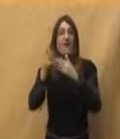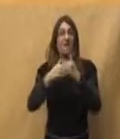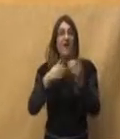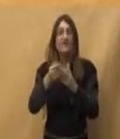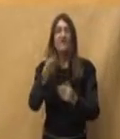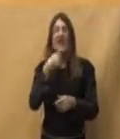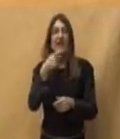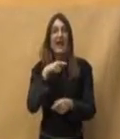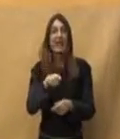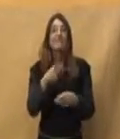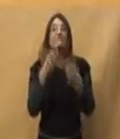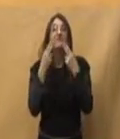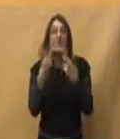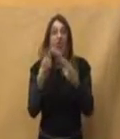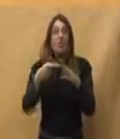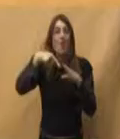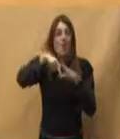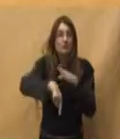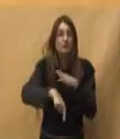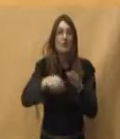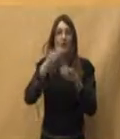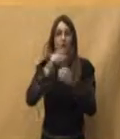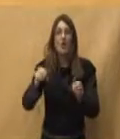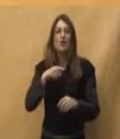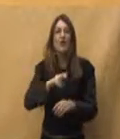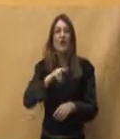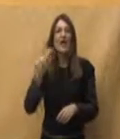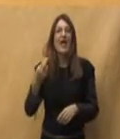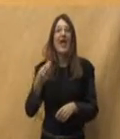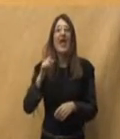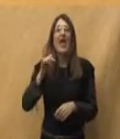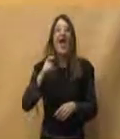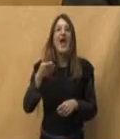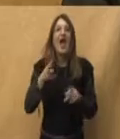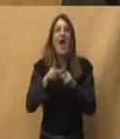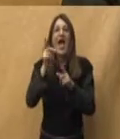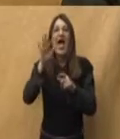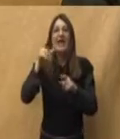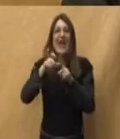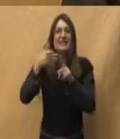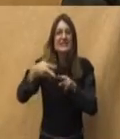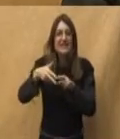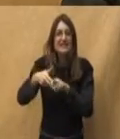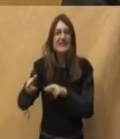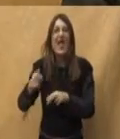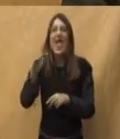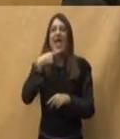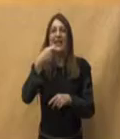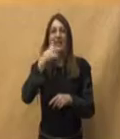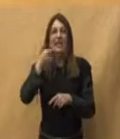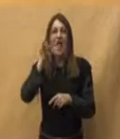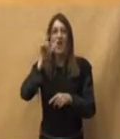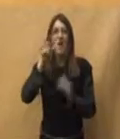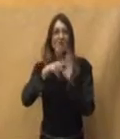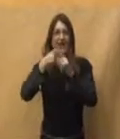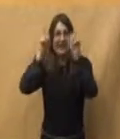je i nutritivno objasnili. Zvali su se jelovnici, recesijski jelovnici. Recesijski jelovnici. Evo, ja sam danas